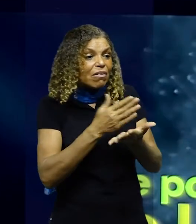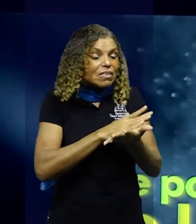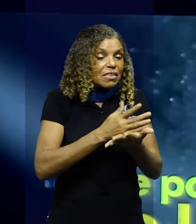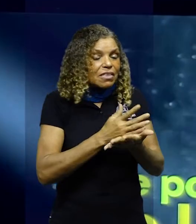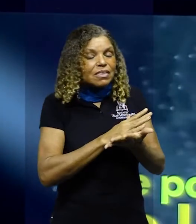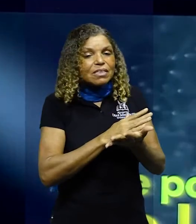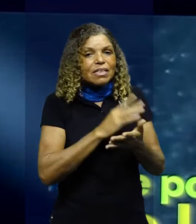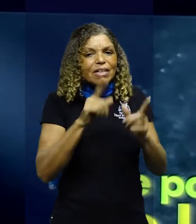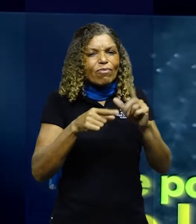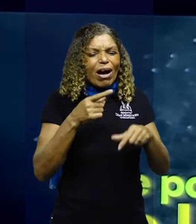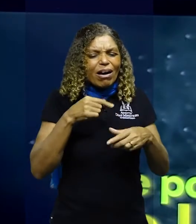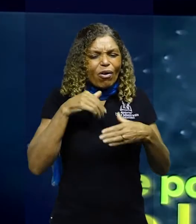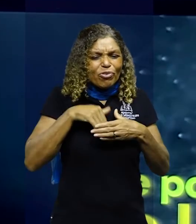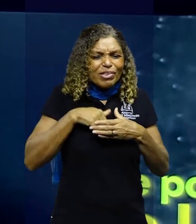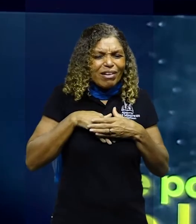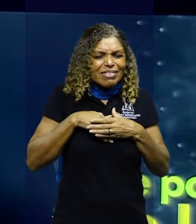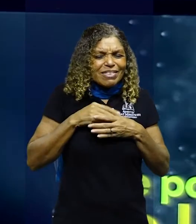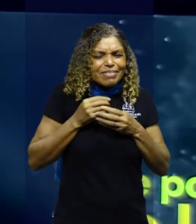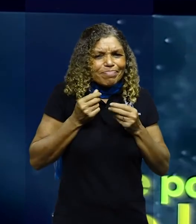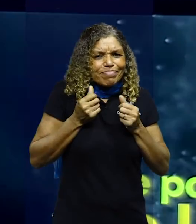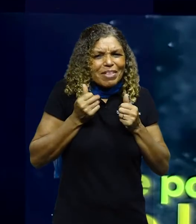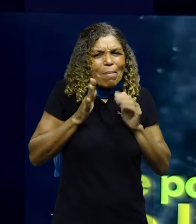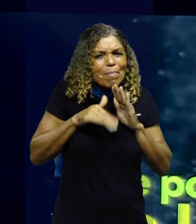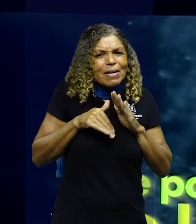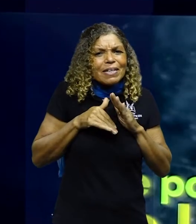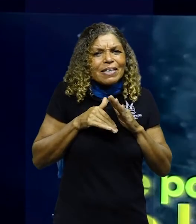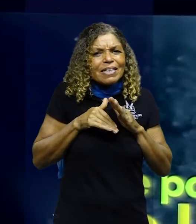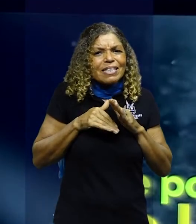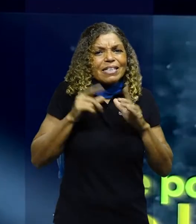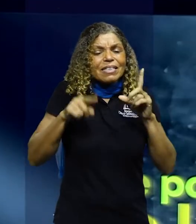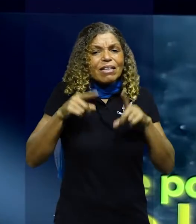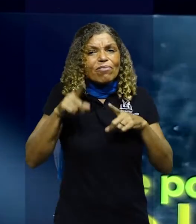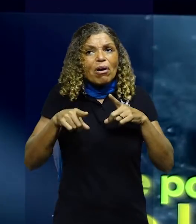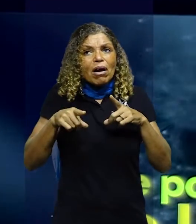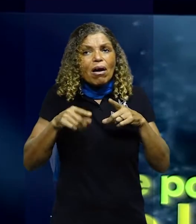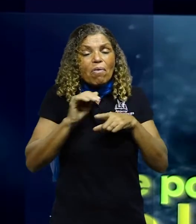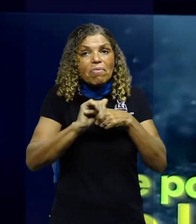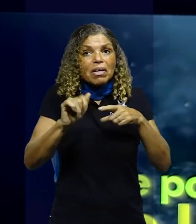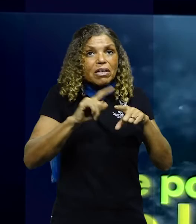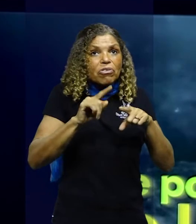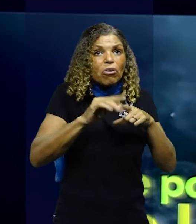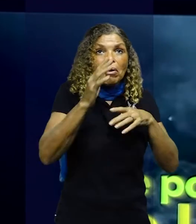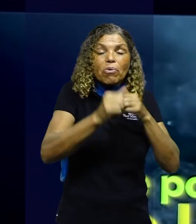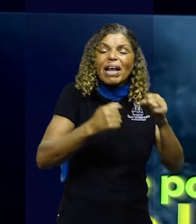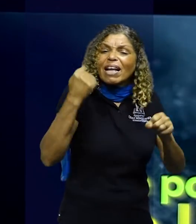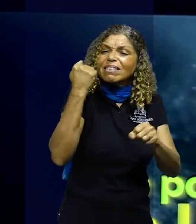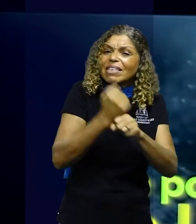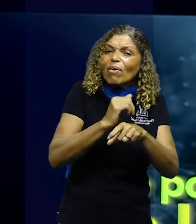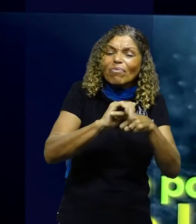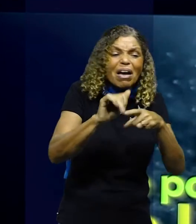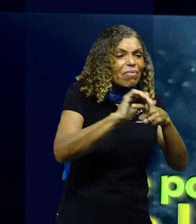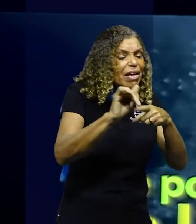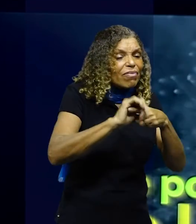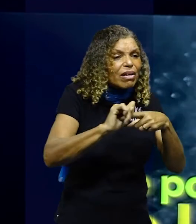que quelquefois, ce qu'on veut n'est pas toujours bien. Mais parfois, nous-mêmes, nous faisons quelque chose une année, et à la fin de l'année,